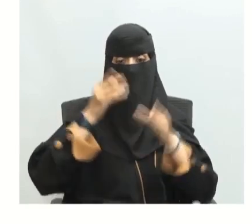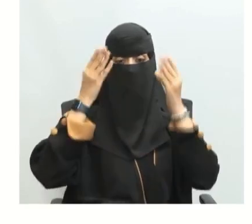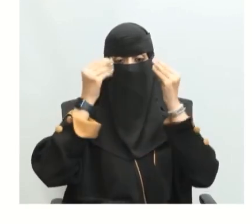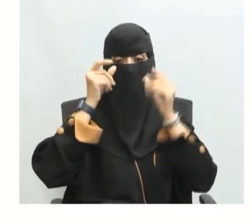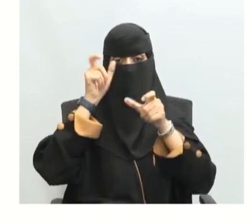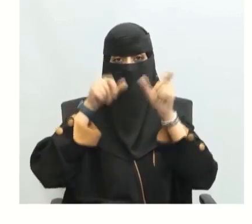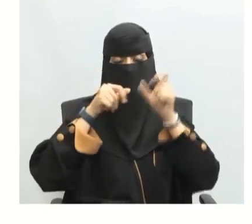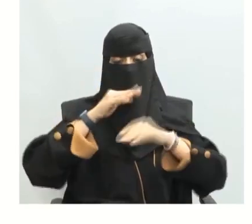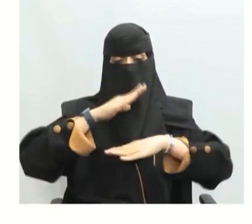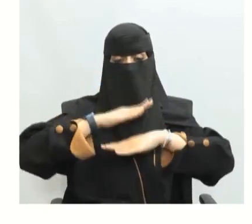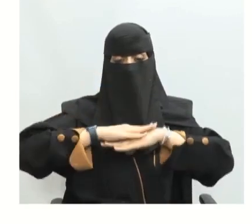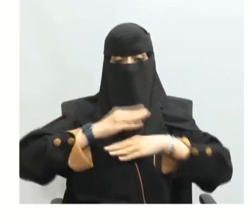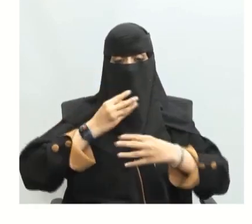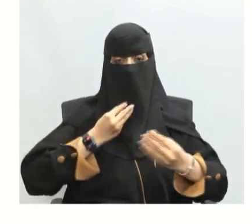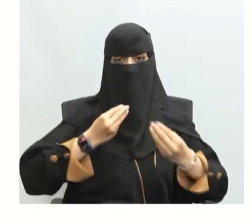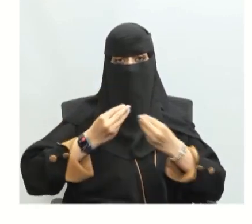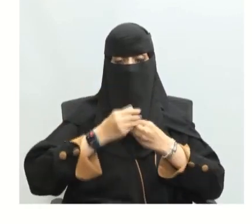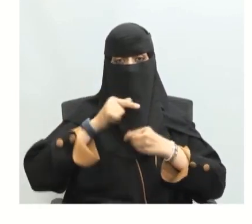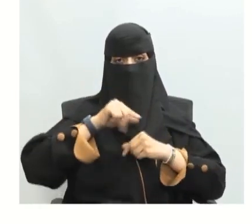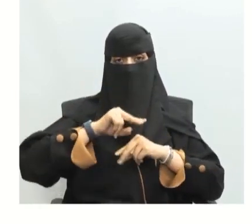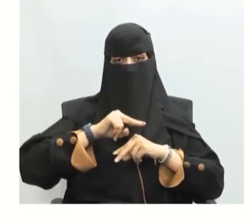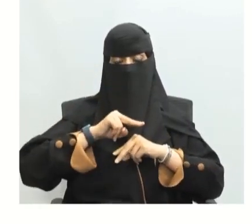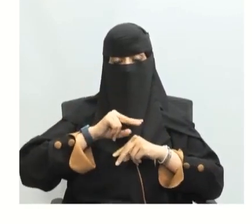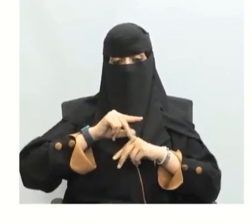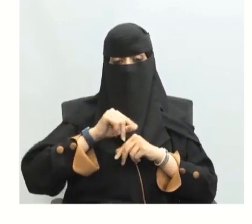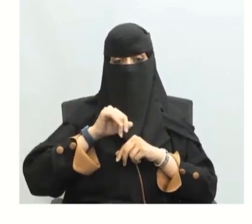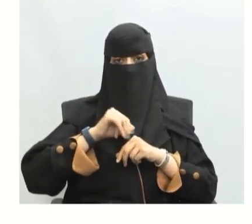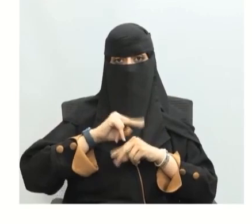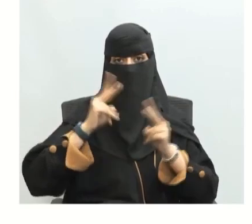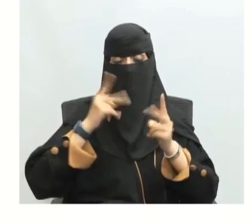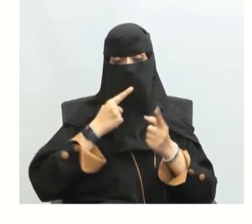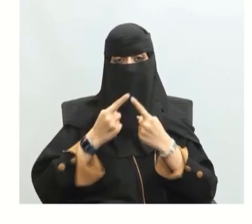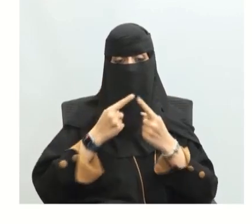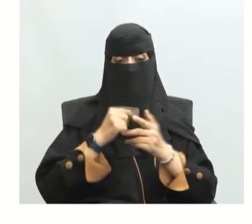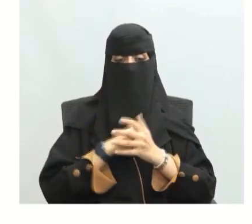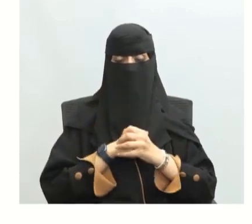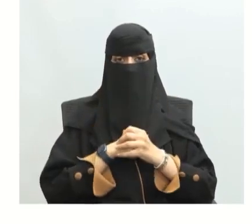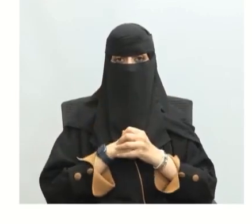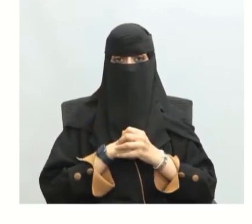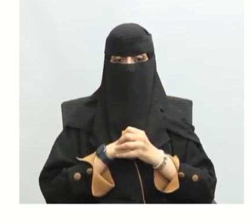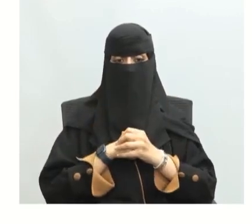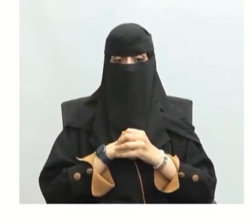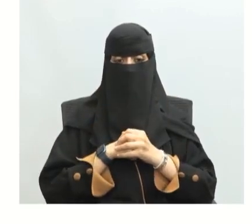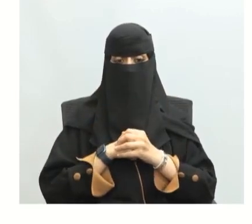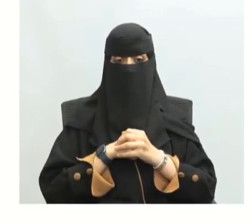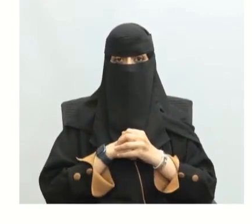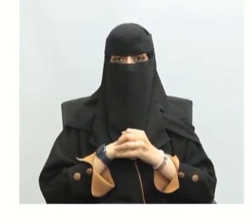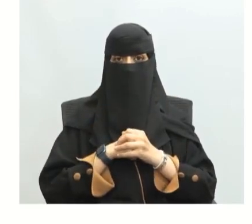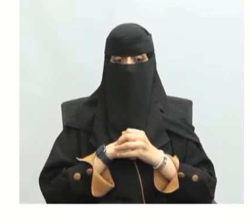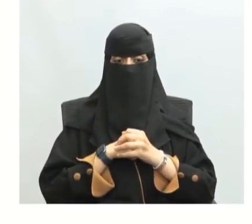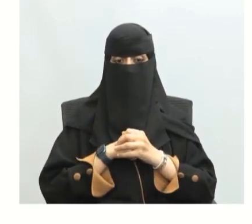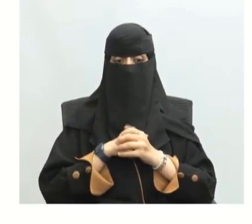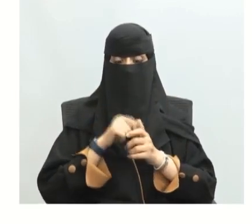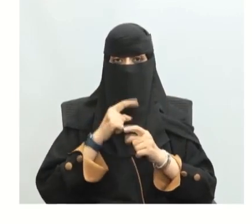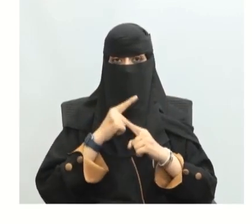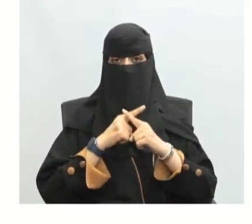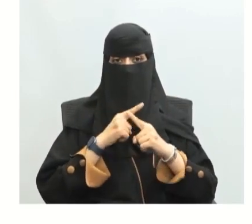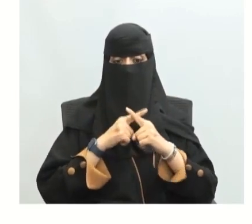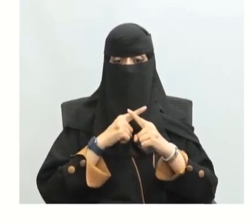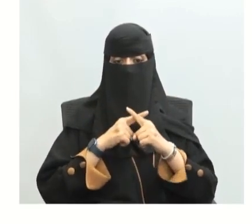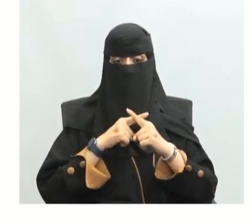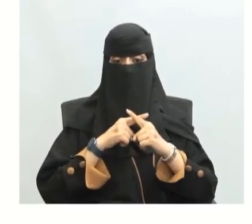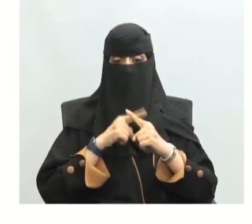ثقافه الاخرين واحترام عاداتهم مخالف للحوار رائعين العباره خاطئه